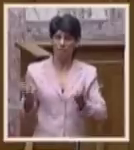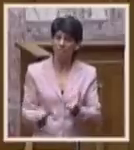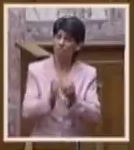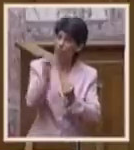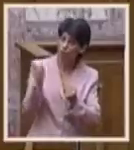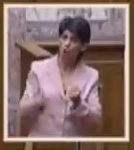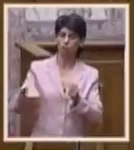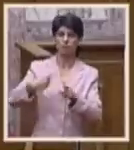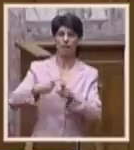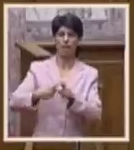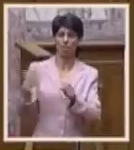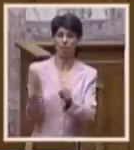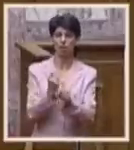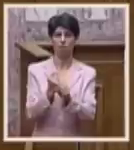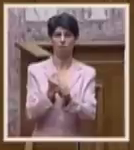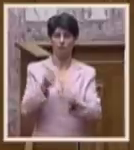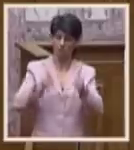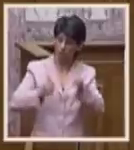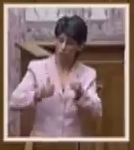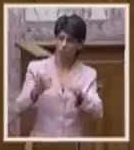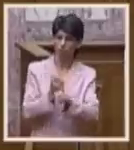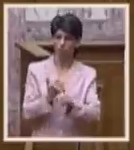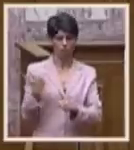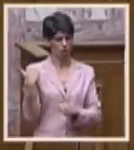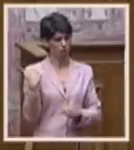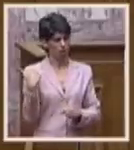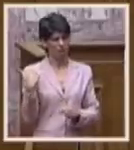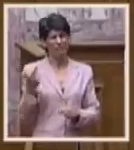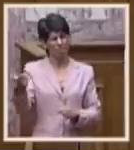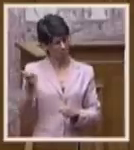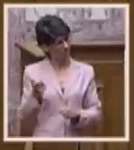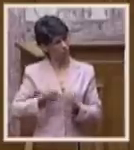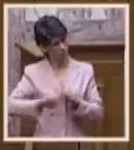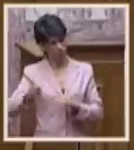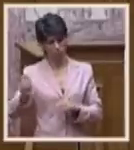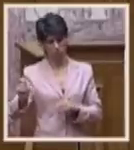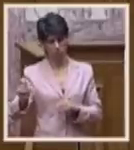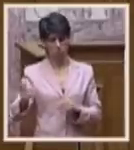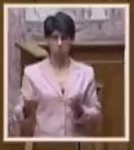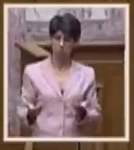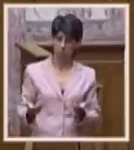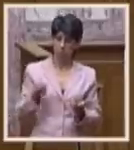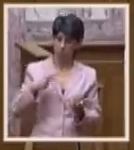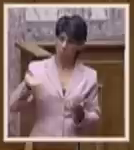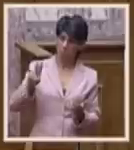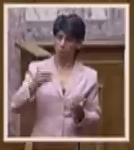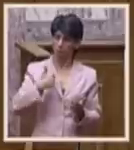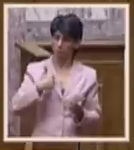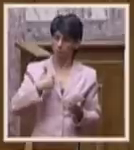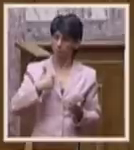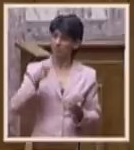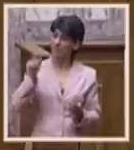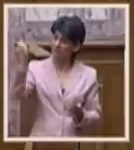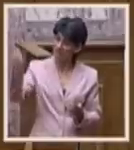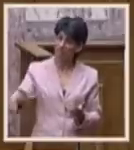και ανταγωνιστικοί. Ρωτάνε, θα αποπληρώσουμε τα δάνειά μας? Πάντως, περισσότερο από εμάς θέλουν ήδη να